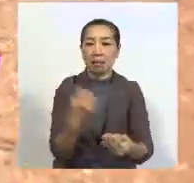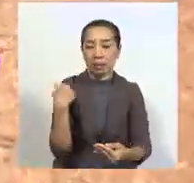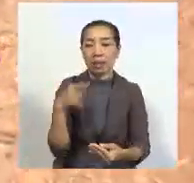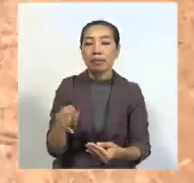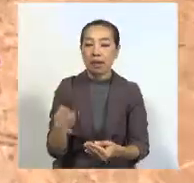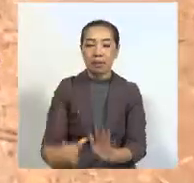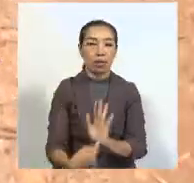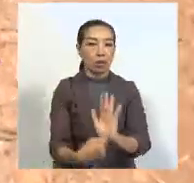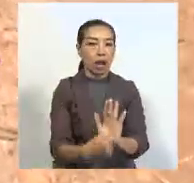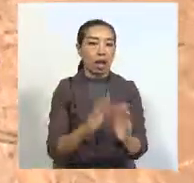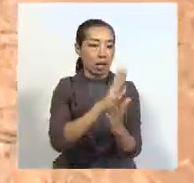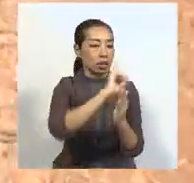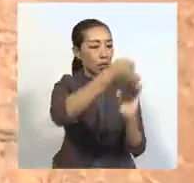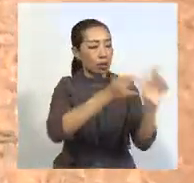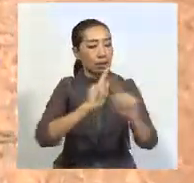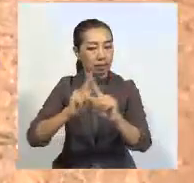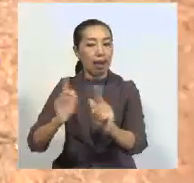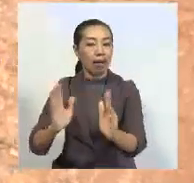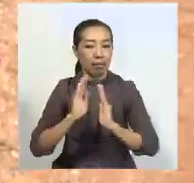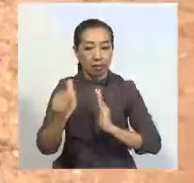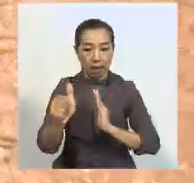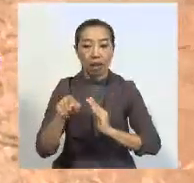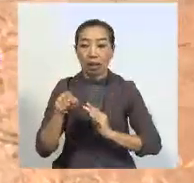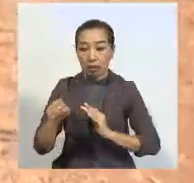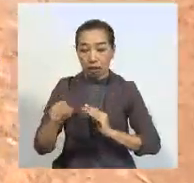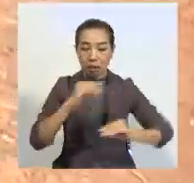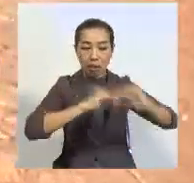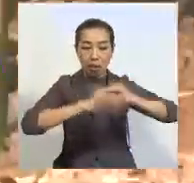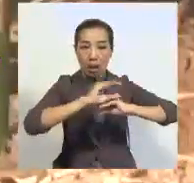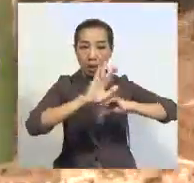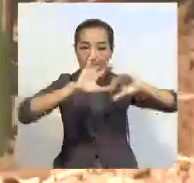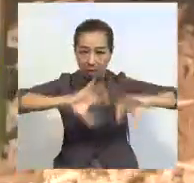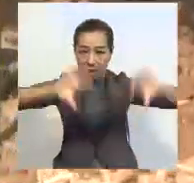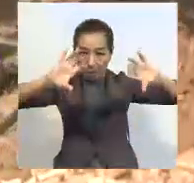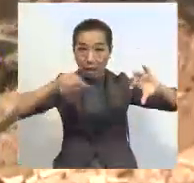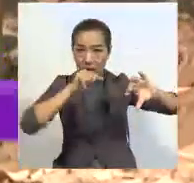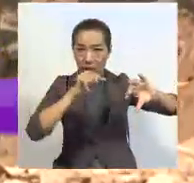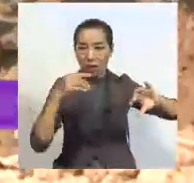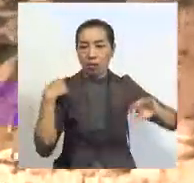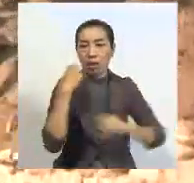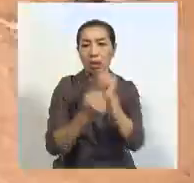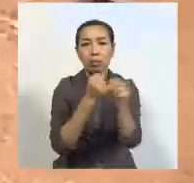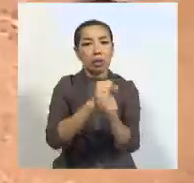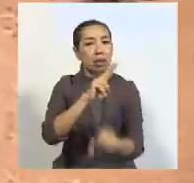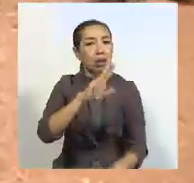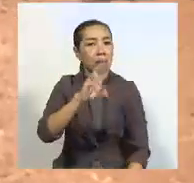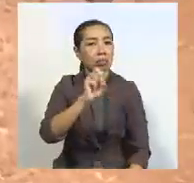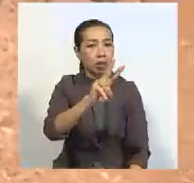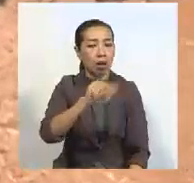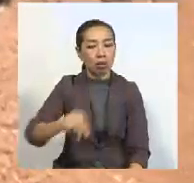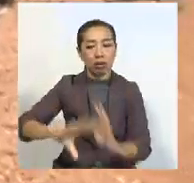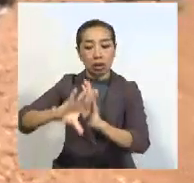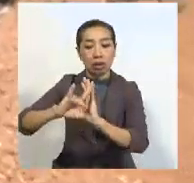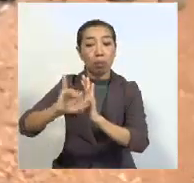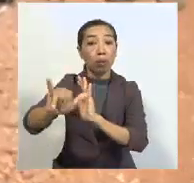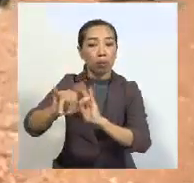มทั้งโครงการนี้จะเป็นการเติมเต็มโครงการใหญ่ของรัฐบาลซึ่งในปี2562จังหวัดชัยภูมิได้รับการ